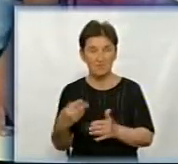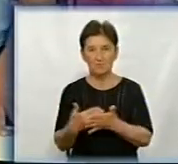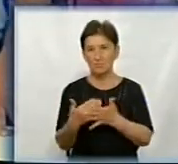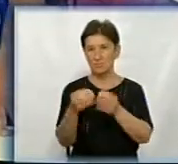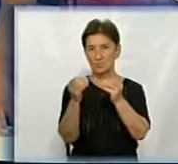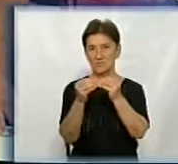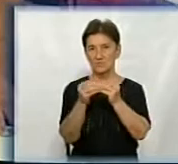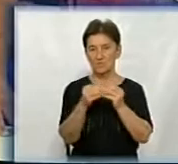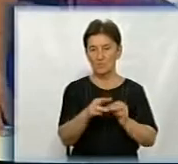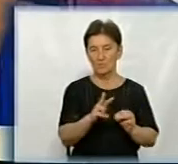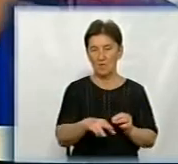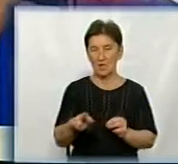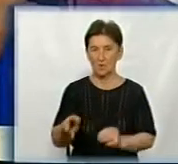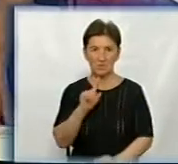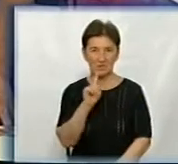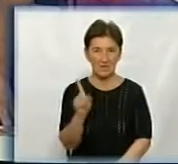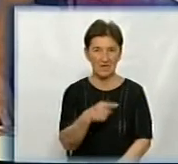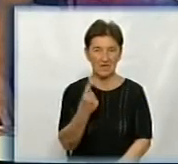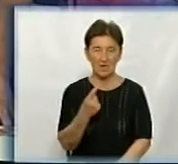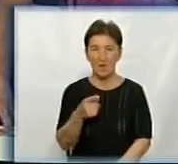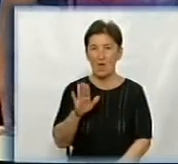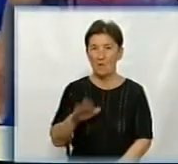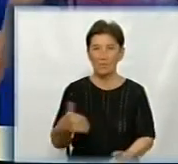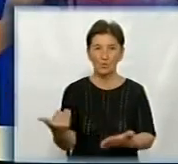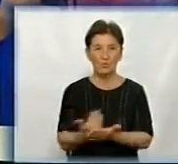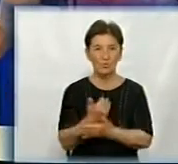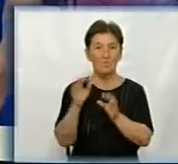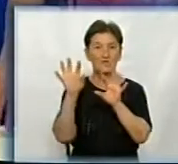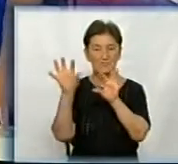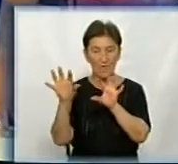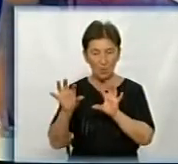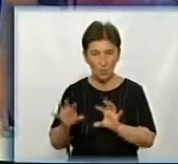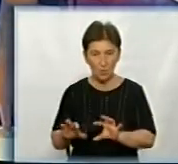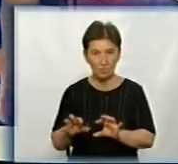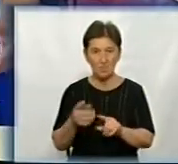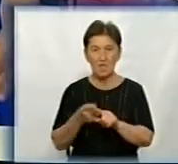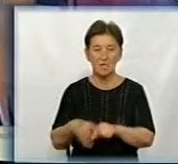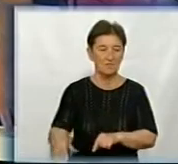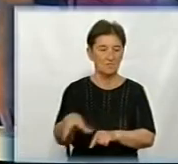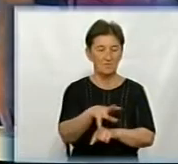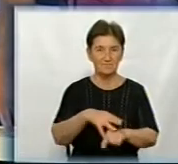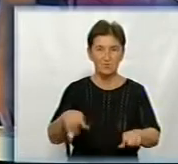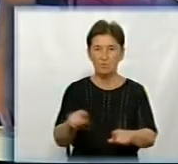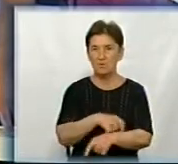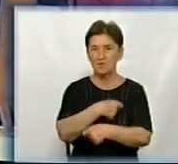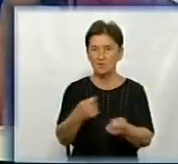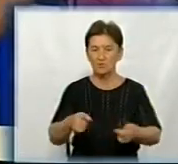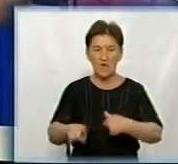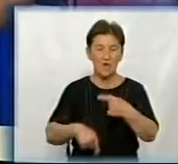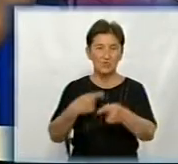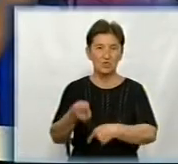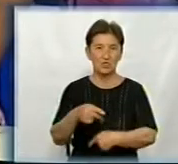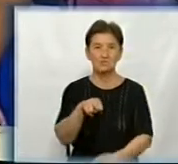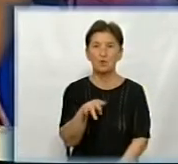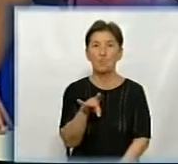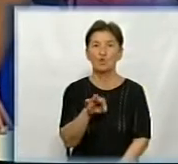10 мільйонів за рік. Але потім було прийнято новий закон, коли майно все передається в 2020 році через Прозору продажу,